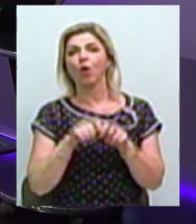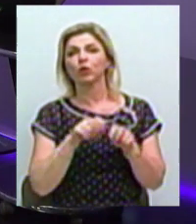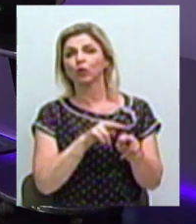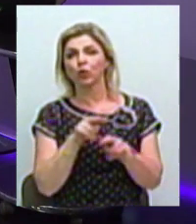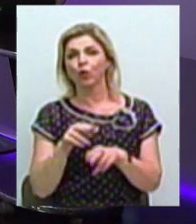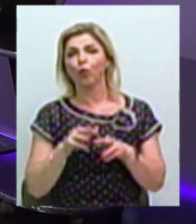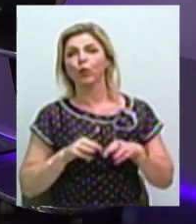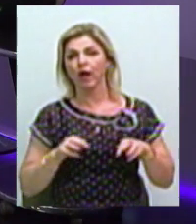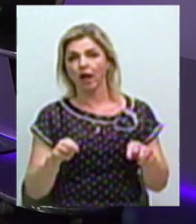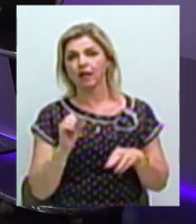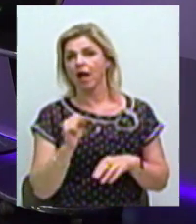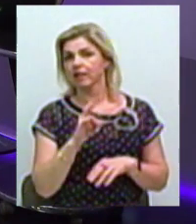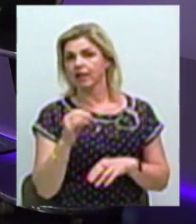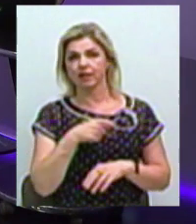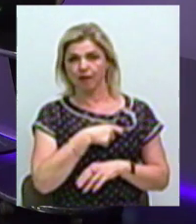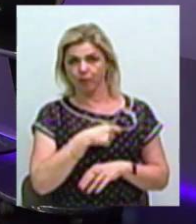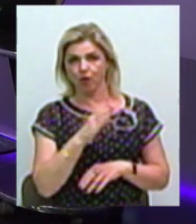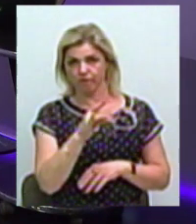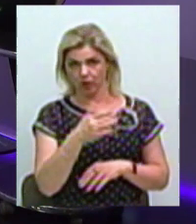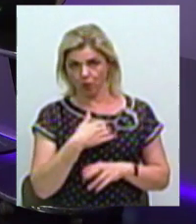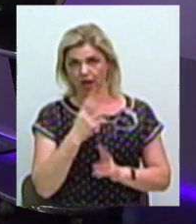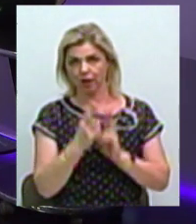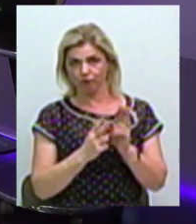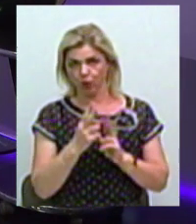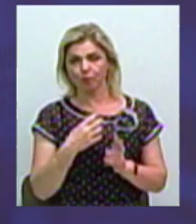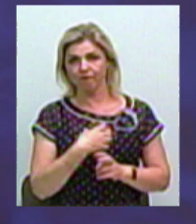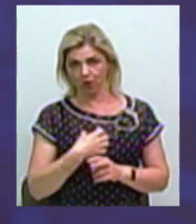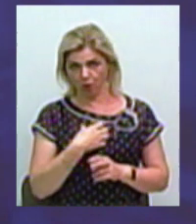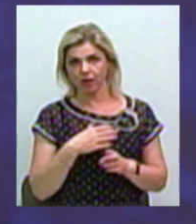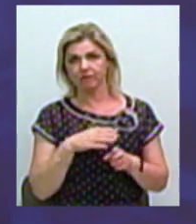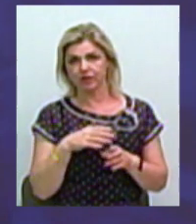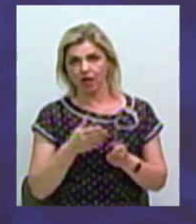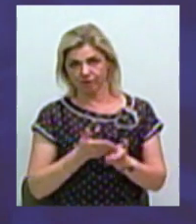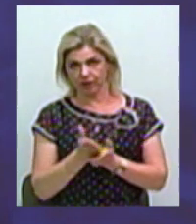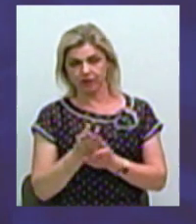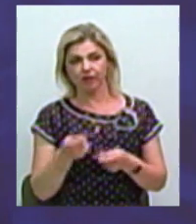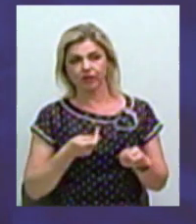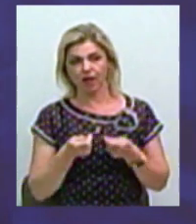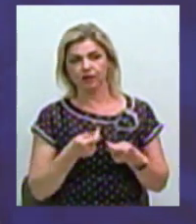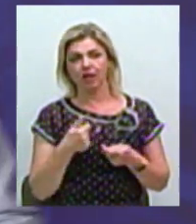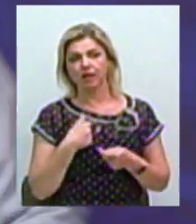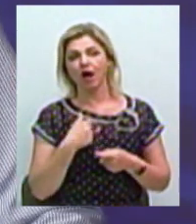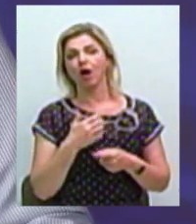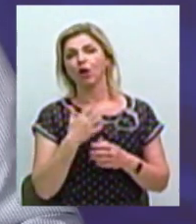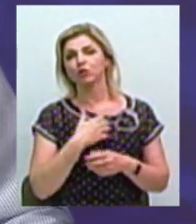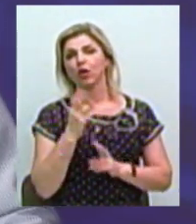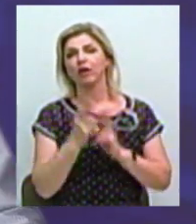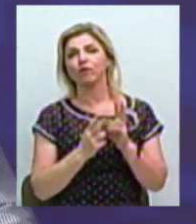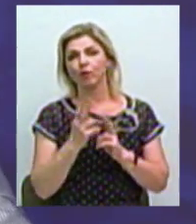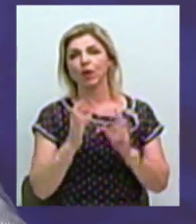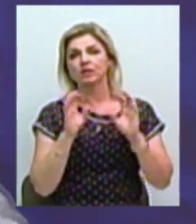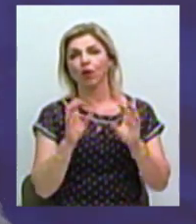депутати. Ви плануєте реформу виконавчої гілки влади? Я планую реформу законодавства, передусім прийняти